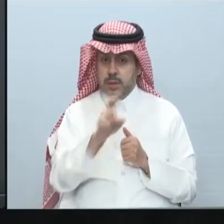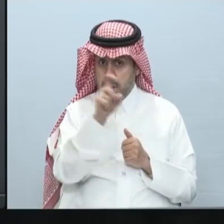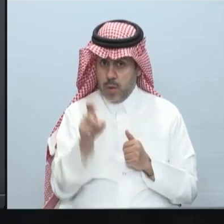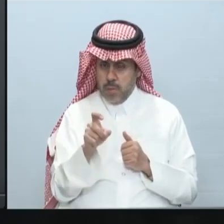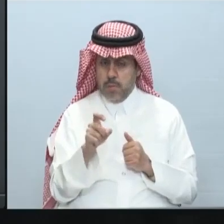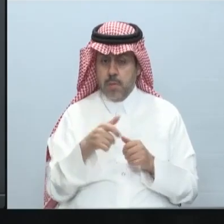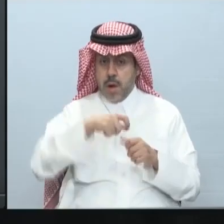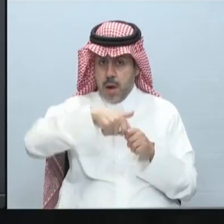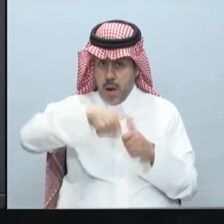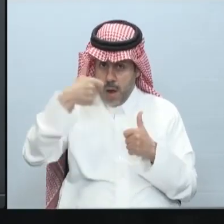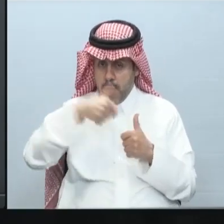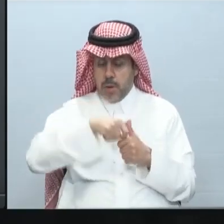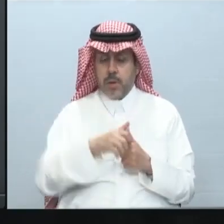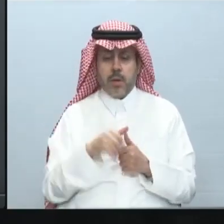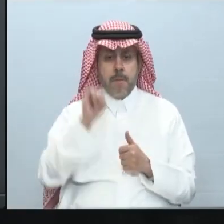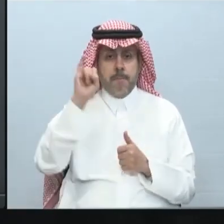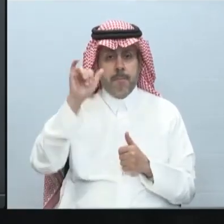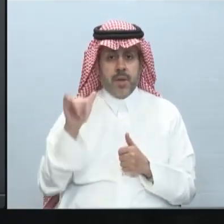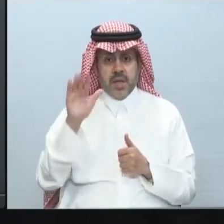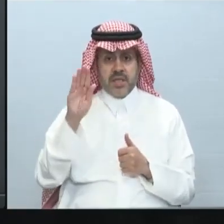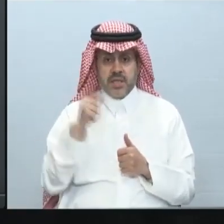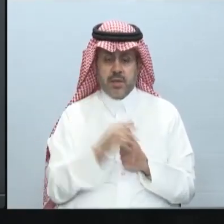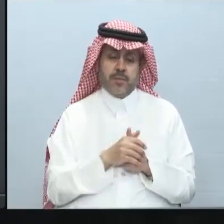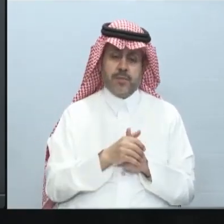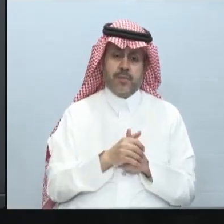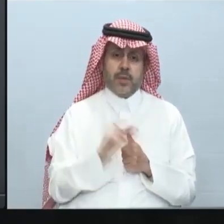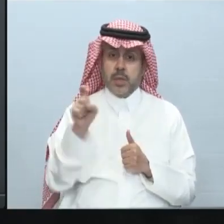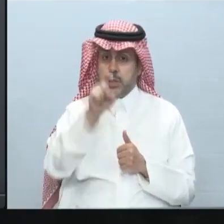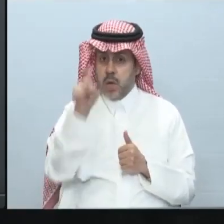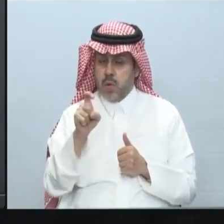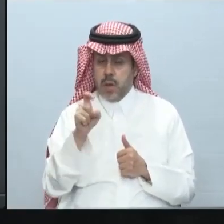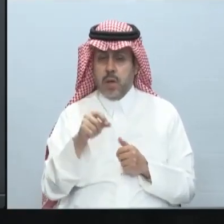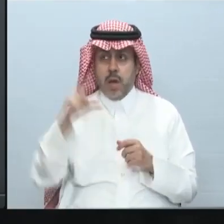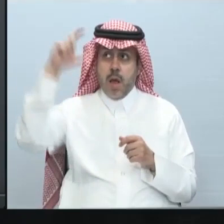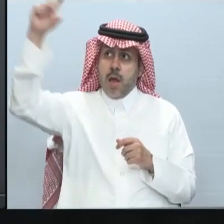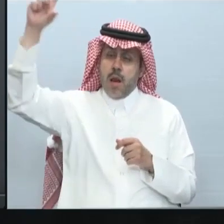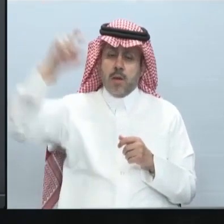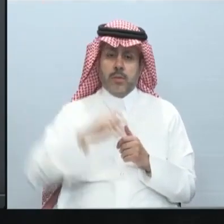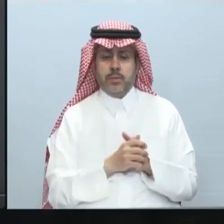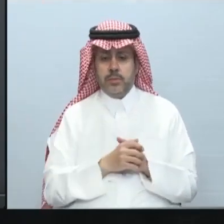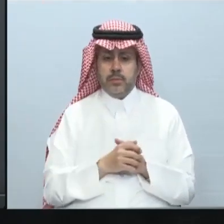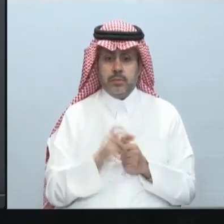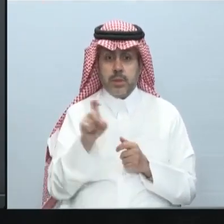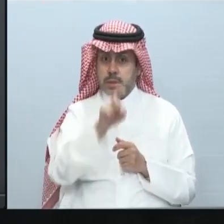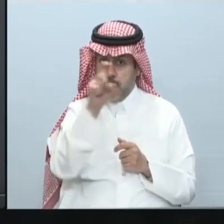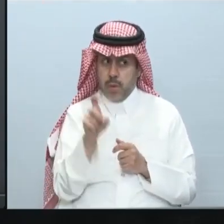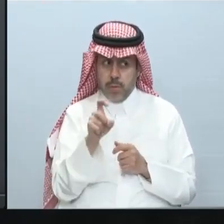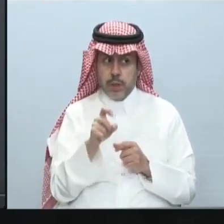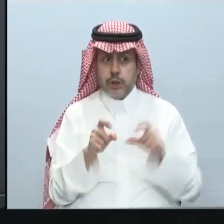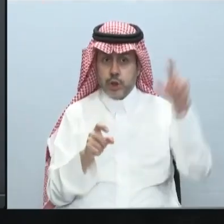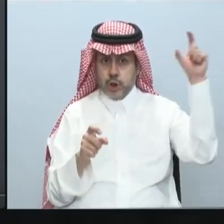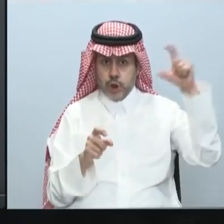الخمر والميسر قل يسالونك عن الاهله قل ثم يجيب يسالونك عن الشهر